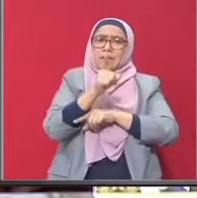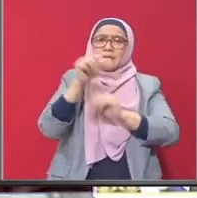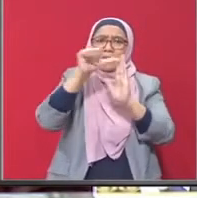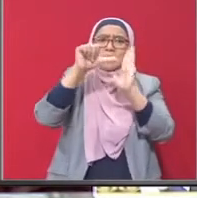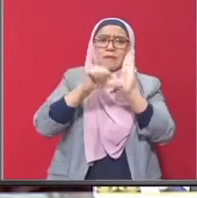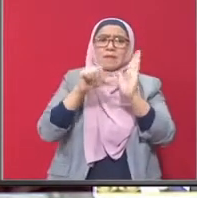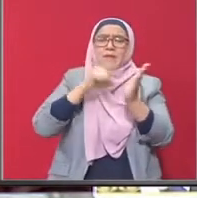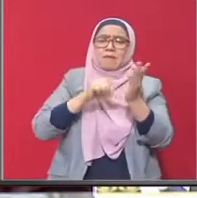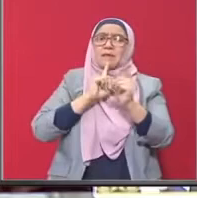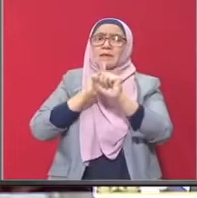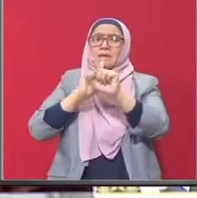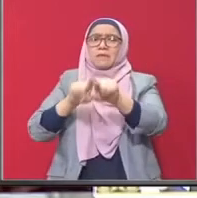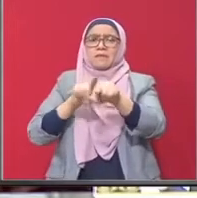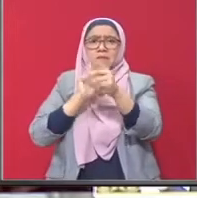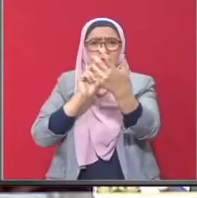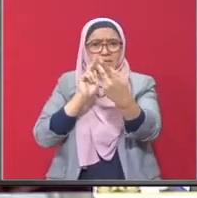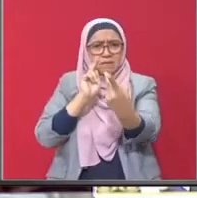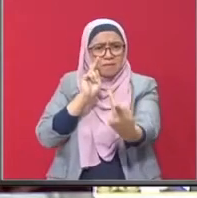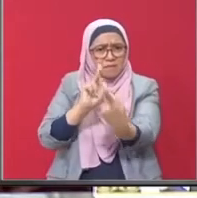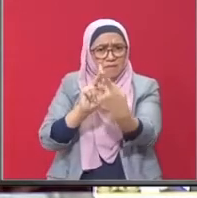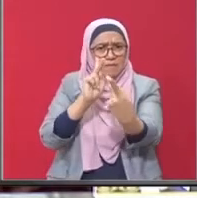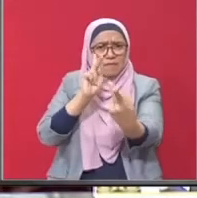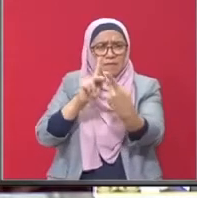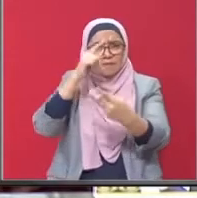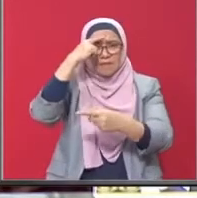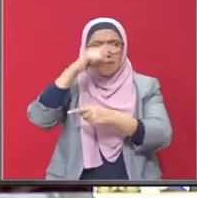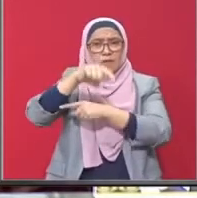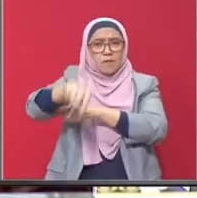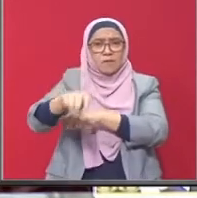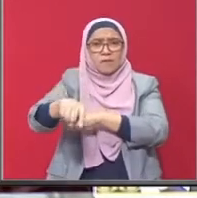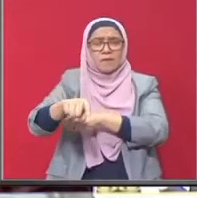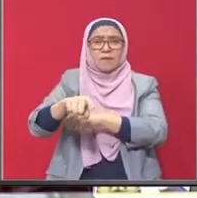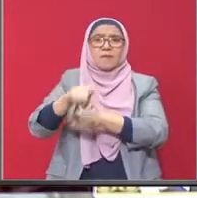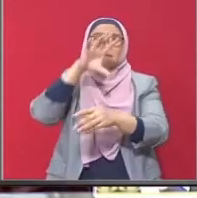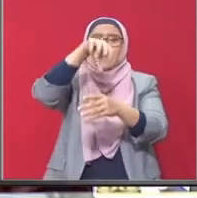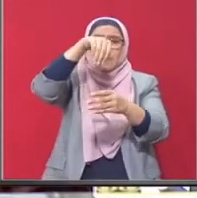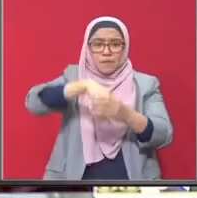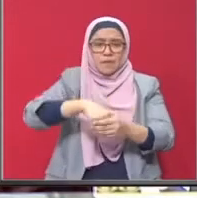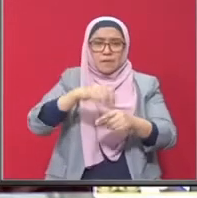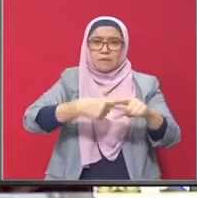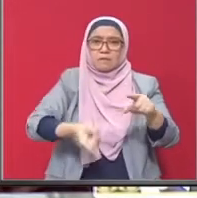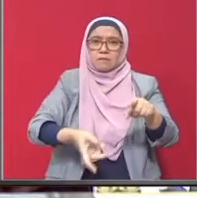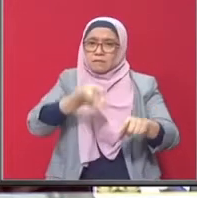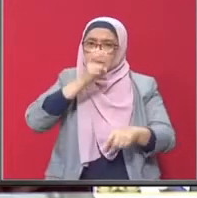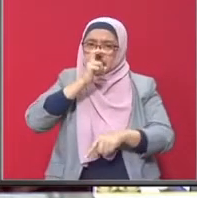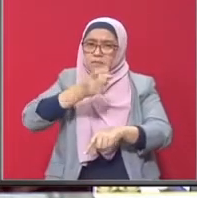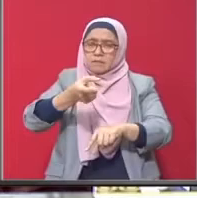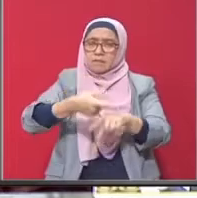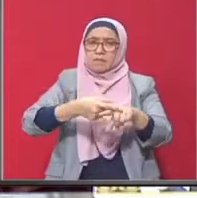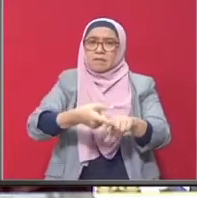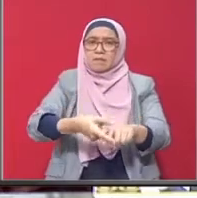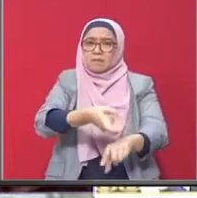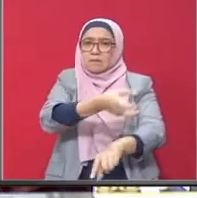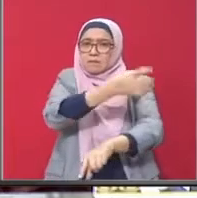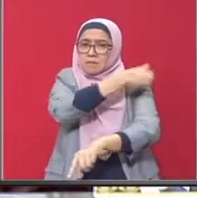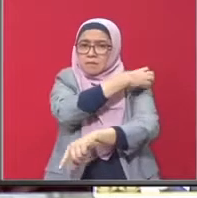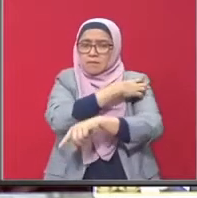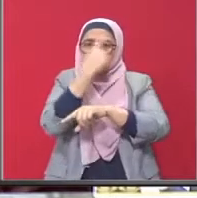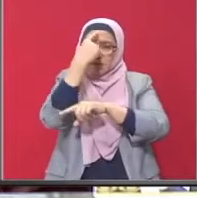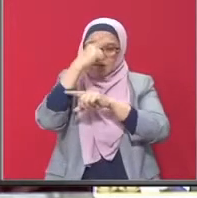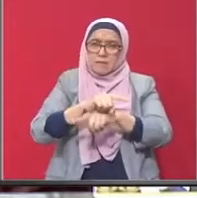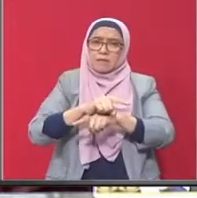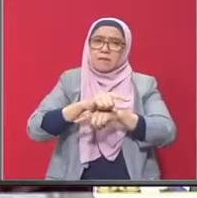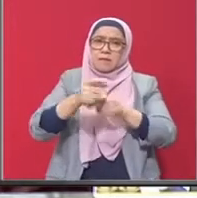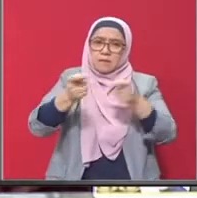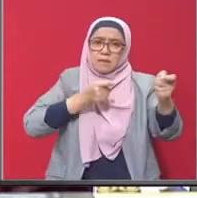responsif kepada keperluan Smart Shoot pengukuhan kekuasaan dalam bak mengenali tanda pakai